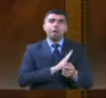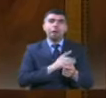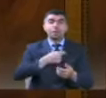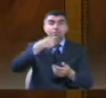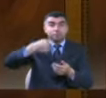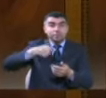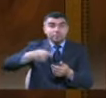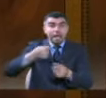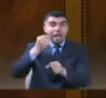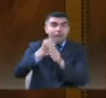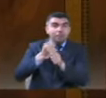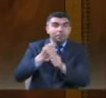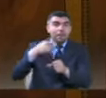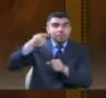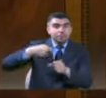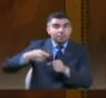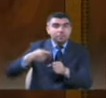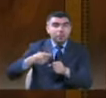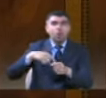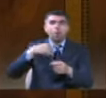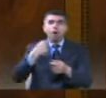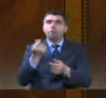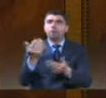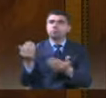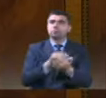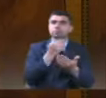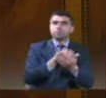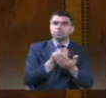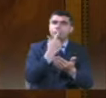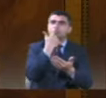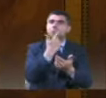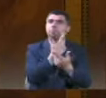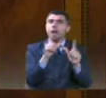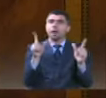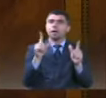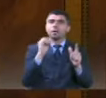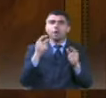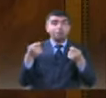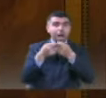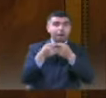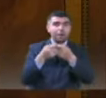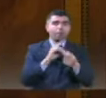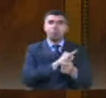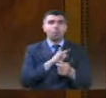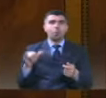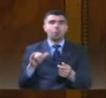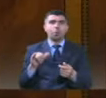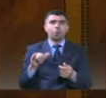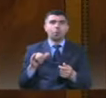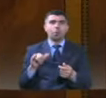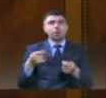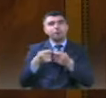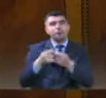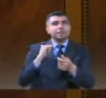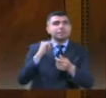كيستهلك. اللي كيستهلك تيطلب دائما أكثر، واللي كيصرف كيشوف كيفاش يدير دائما أقل باش كيجيو في الصواب في الحاجة اللي